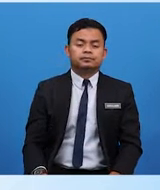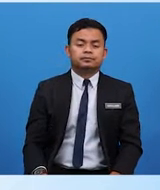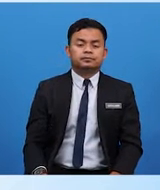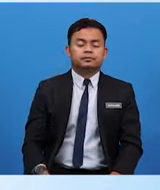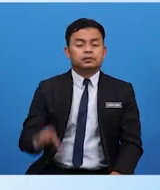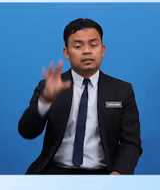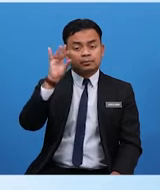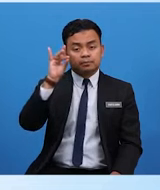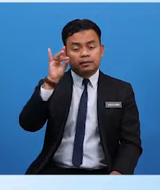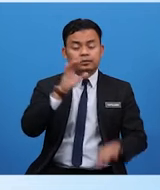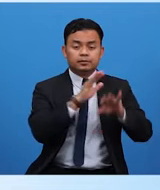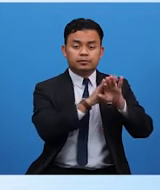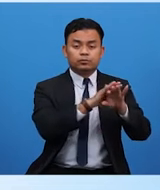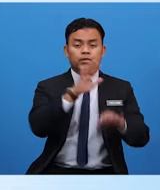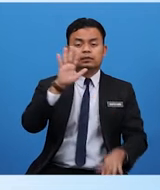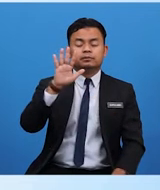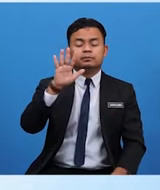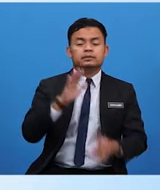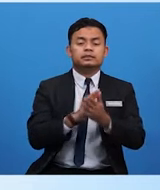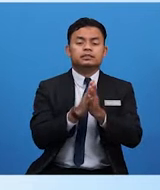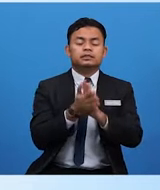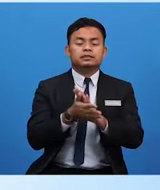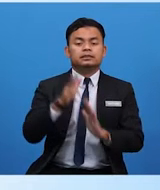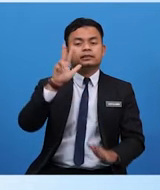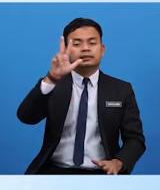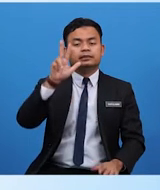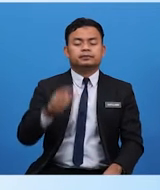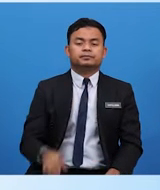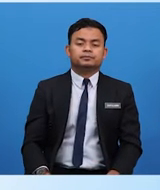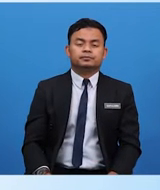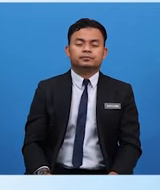88 tolak 5 = 3